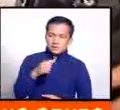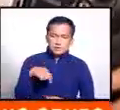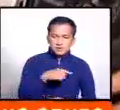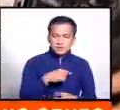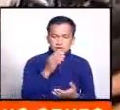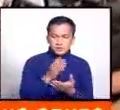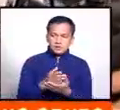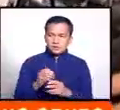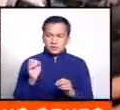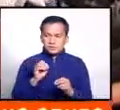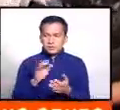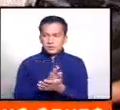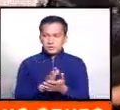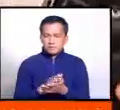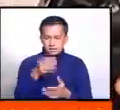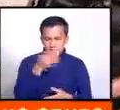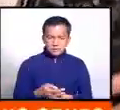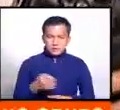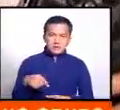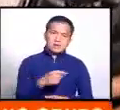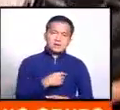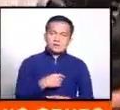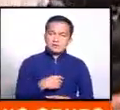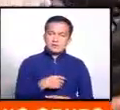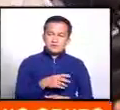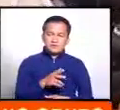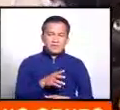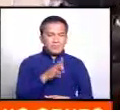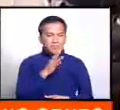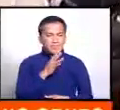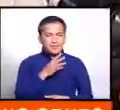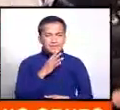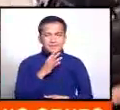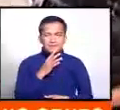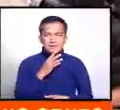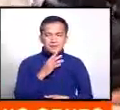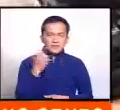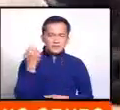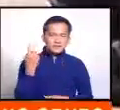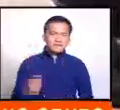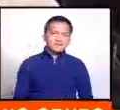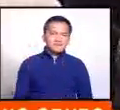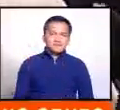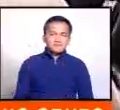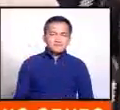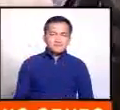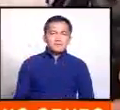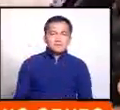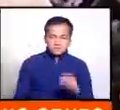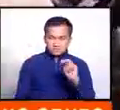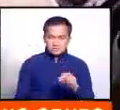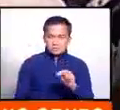titigil hanggat walang papel sa harapan natin. Laway, ano lang po yan eh, iskrimahan ng laway lang yan eh.